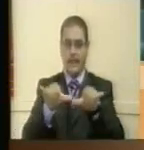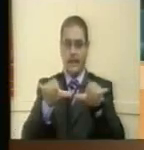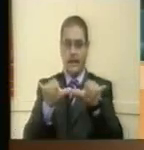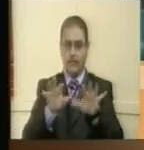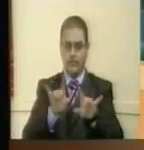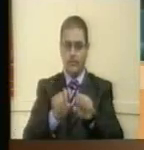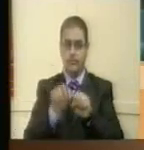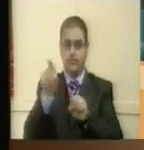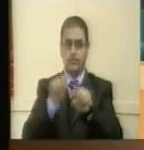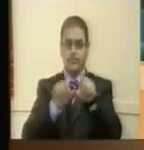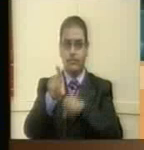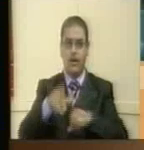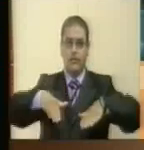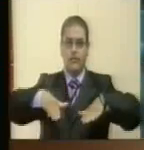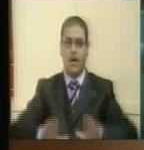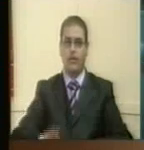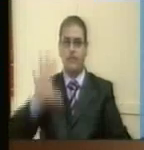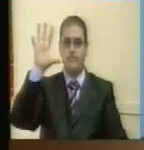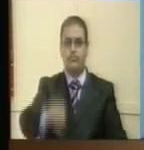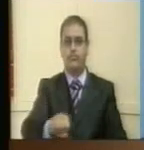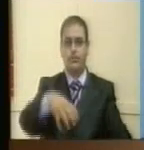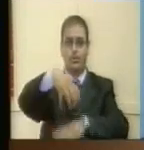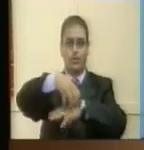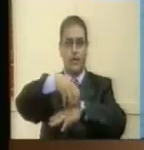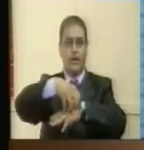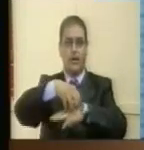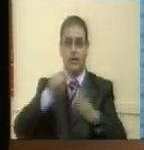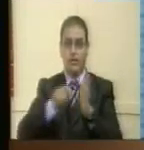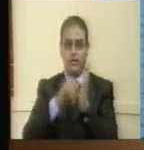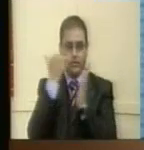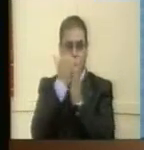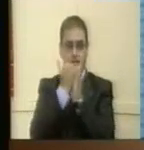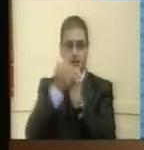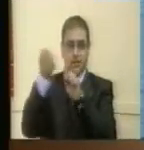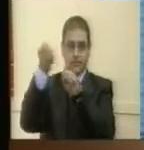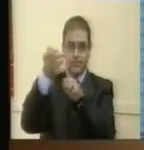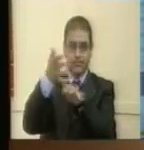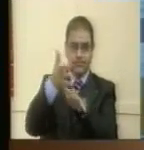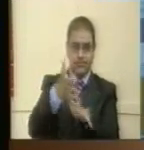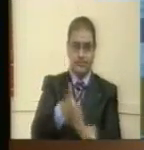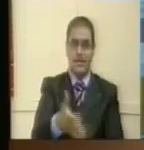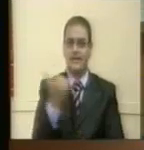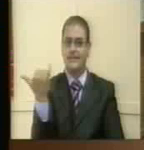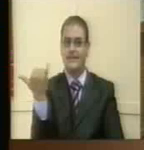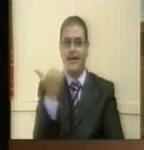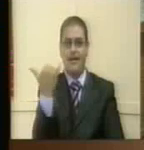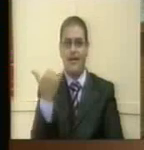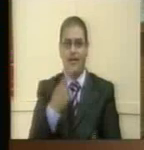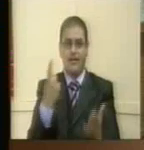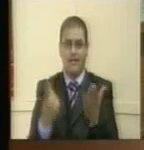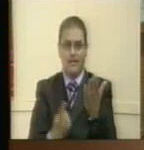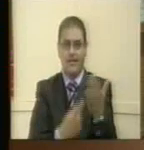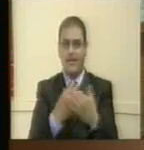هذا الموقع للحصول على مقعد جامعي، حيث يتضمن هذا الموقع الخطوات والإرشادات التي تمكن الطالب من تقديم الطلب